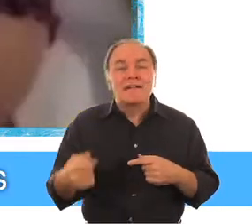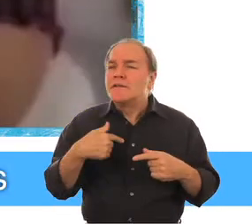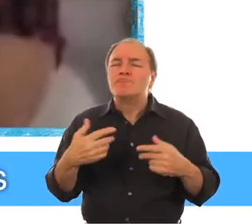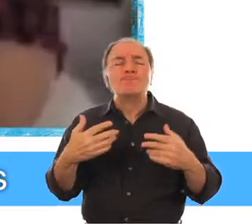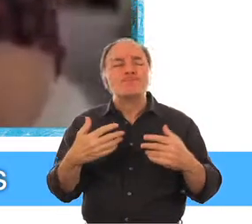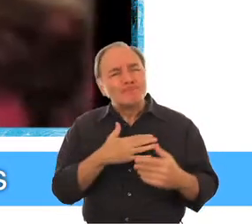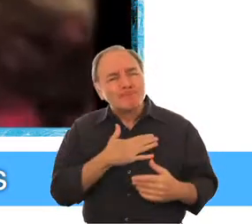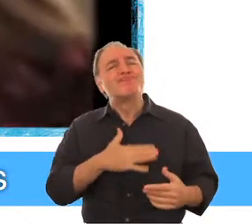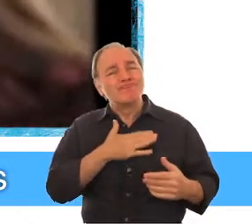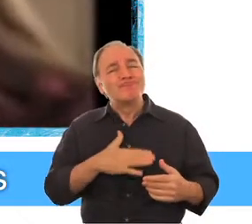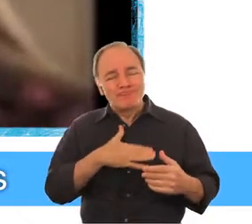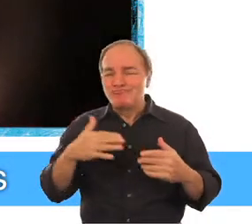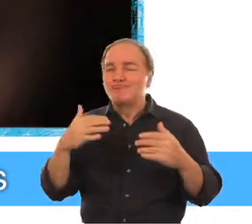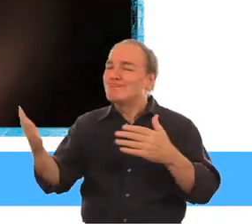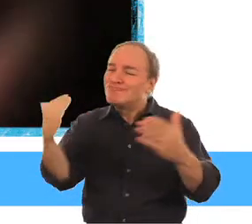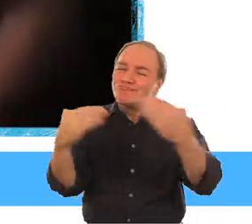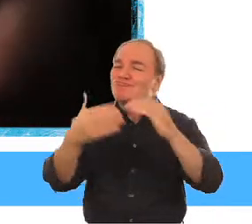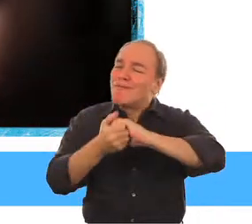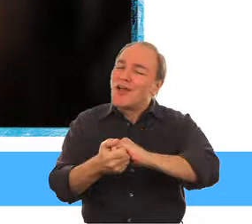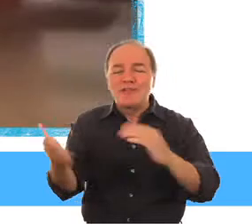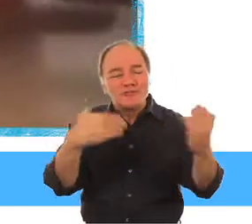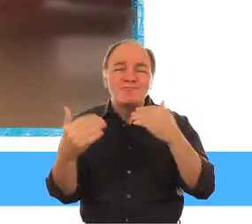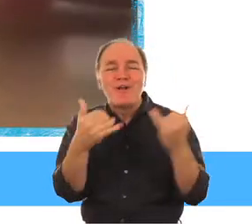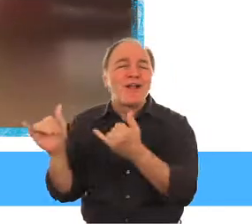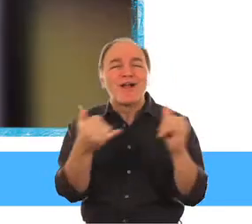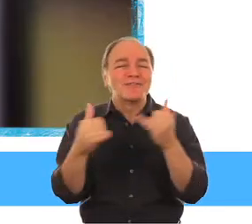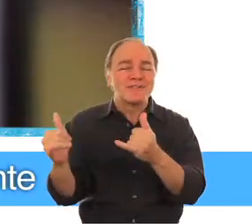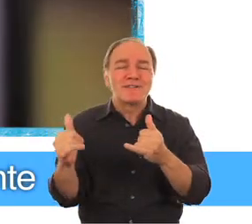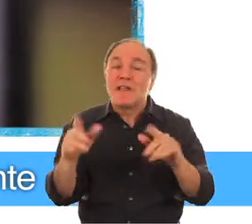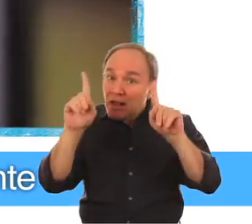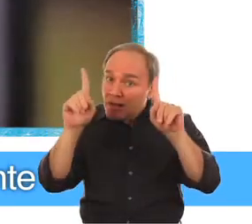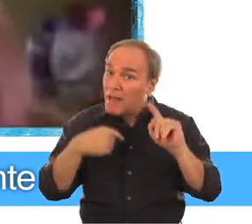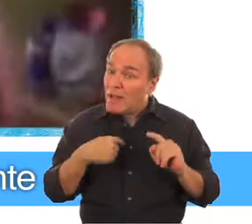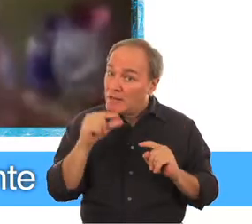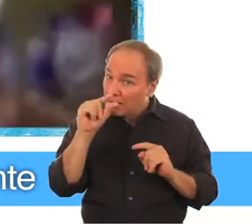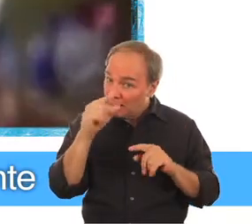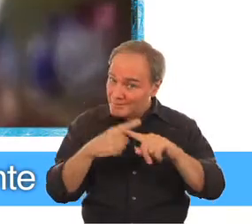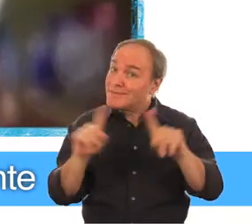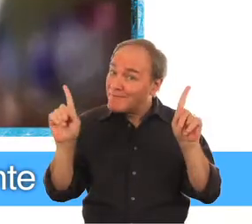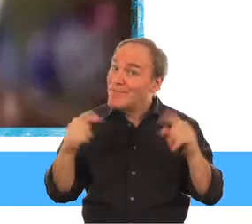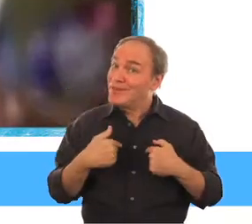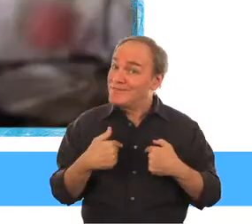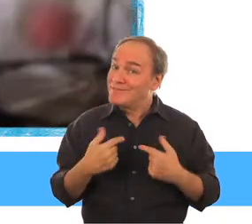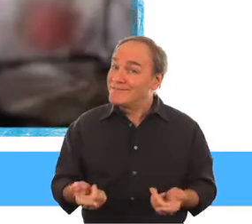je ne suis pas comme toutes les filles de mon âge à tout point de vue. D'une certaine manière, je suis très différente.